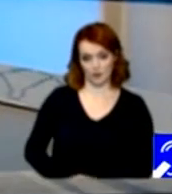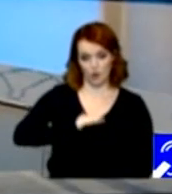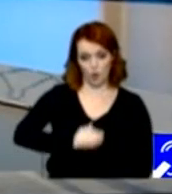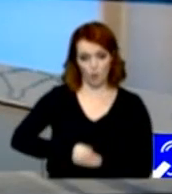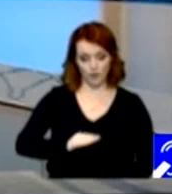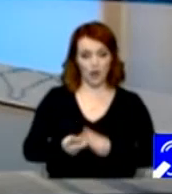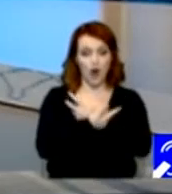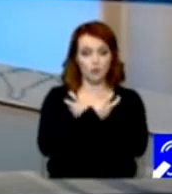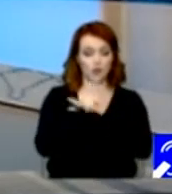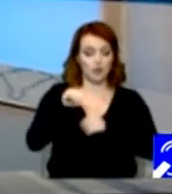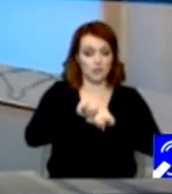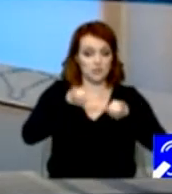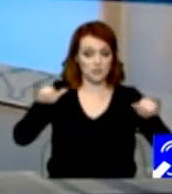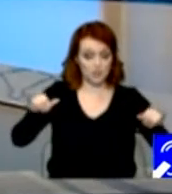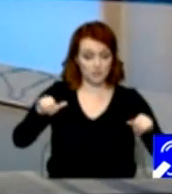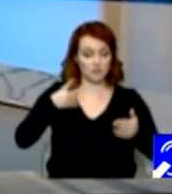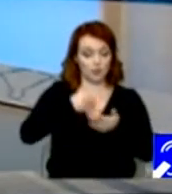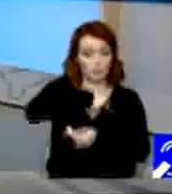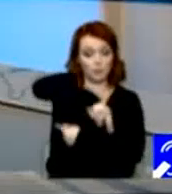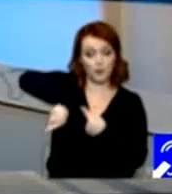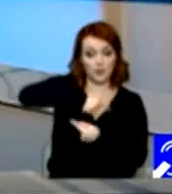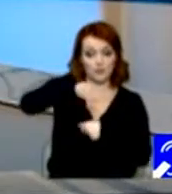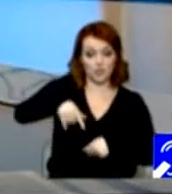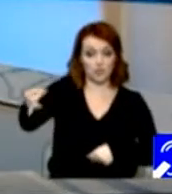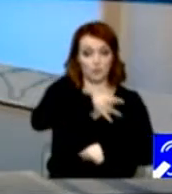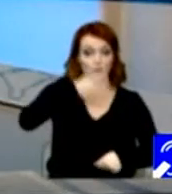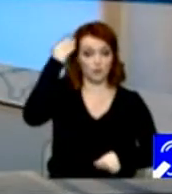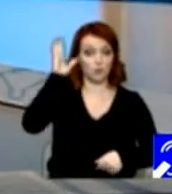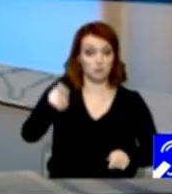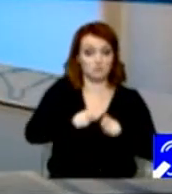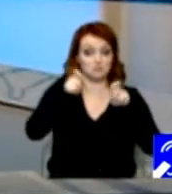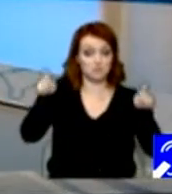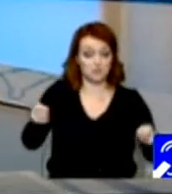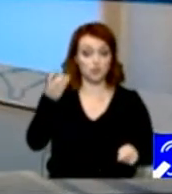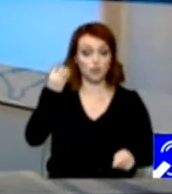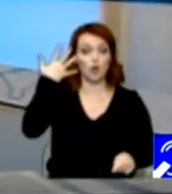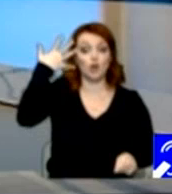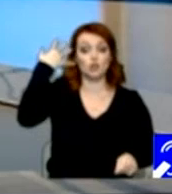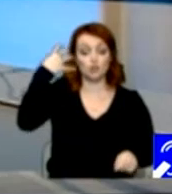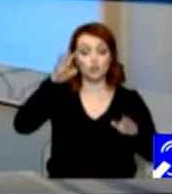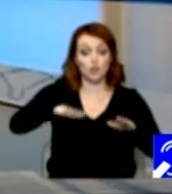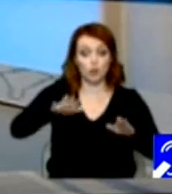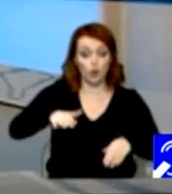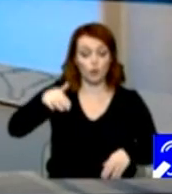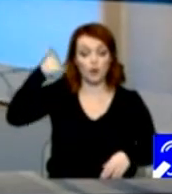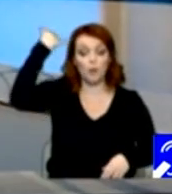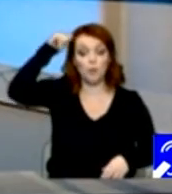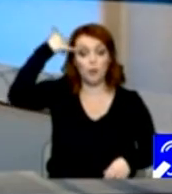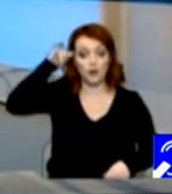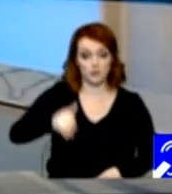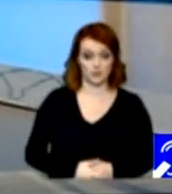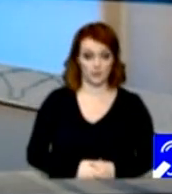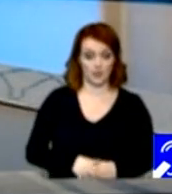austriacă care își extinde afacerile în Republica Moldova va crea 500 de locuri de muncă în bălți în zona economică liberă